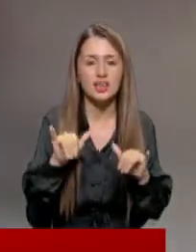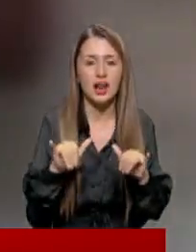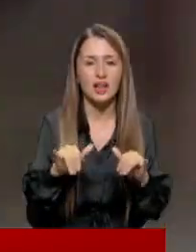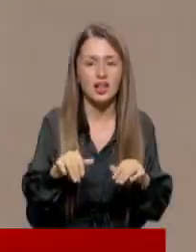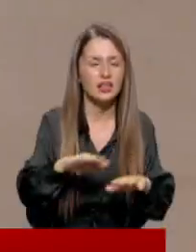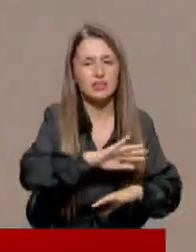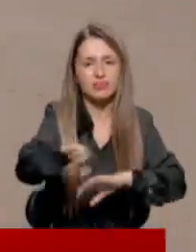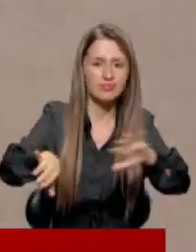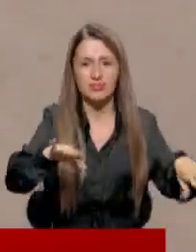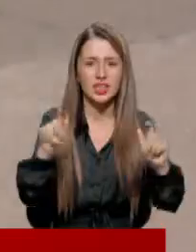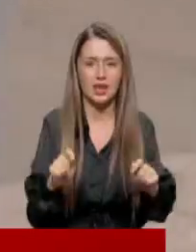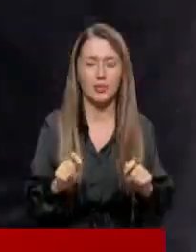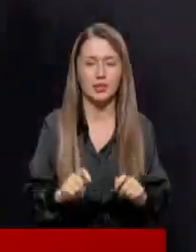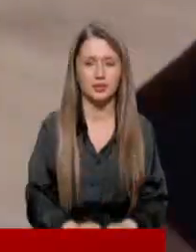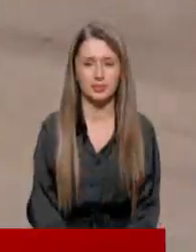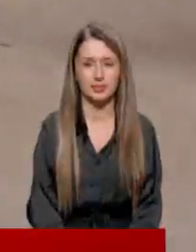yere savurdu.